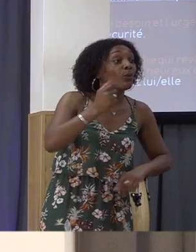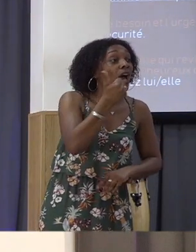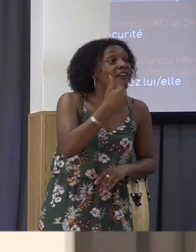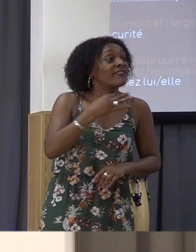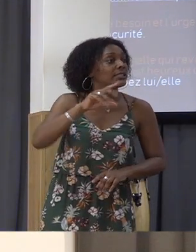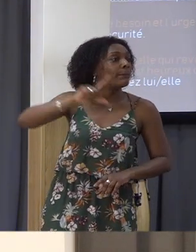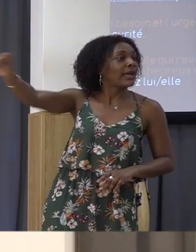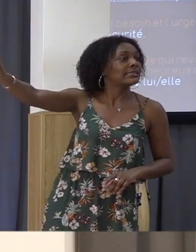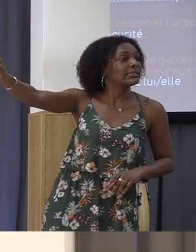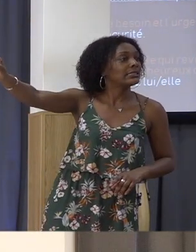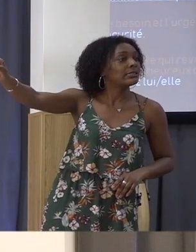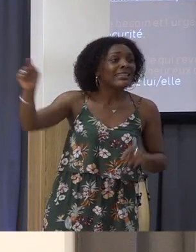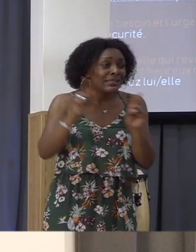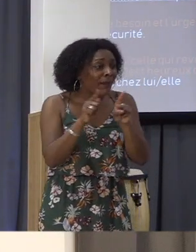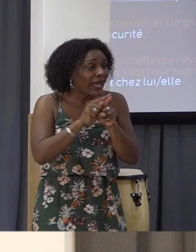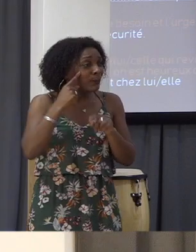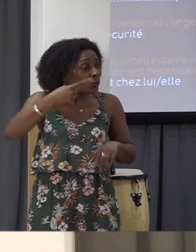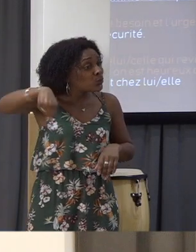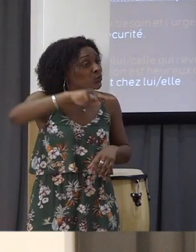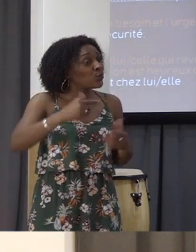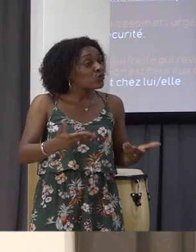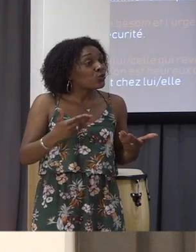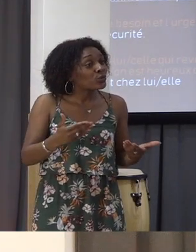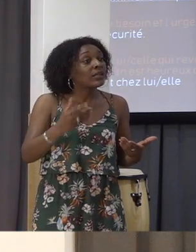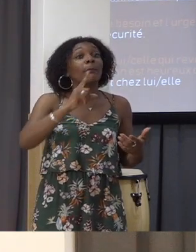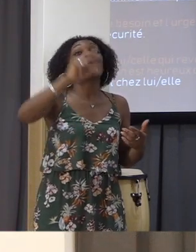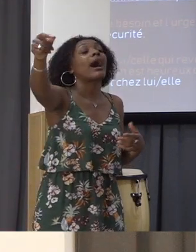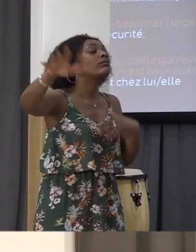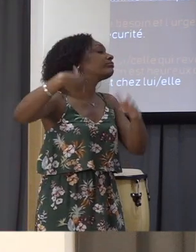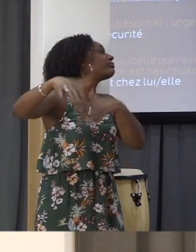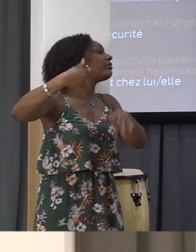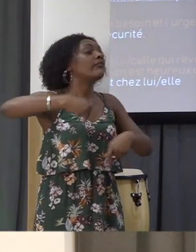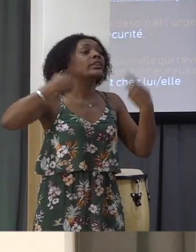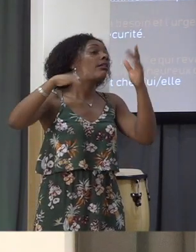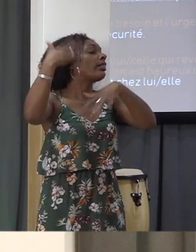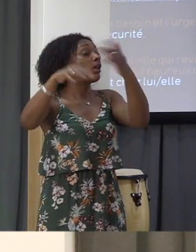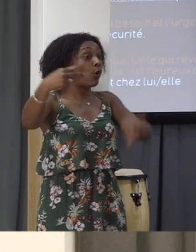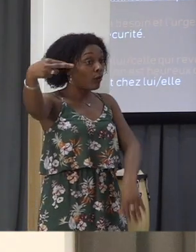celui ou celle qui revient à la maison, c'est qu'elle est la bienvenue, c'est qu'il est le bienvenu.